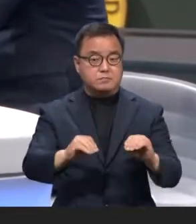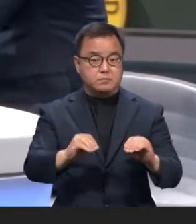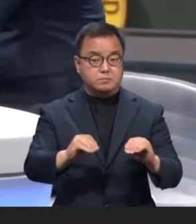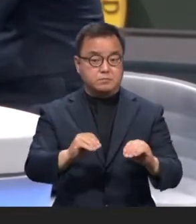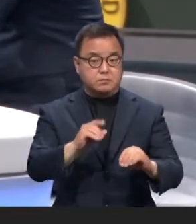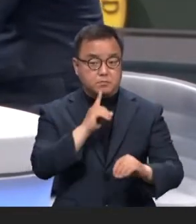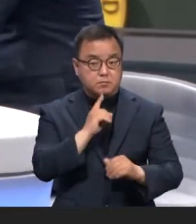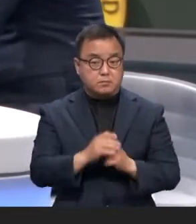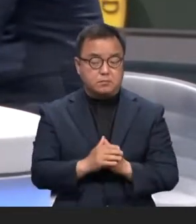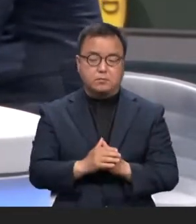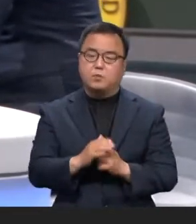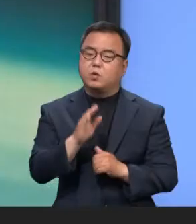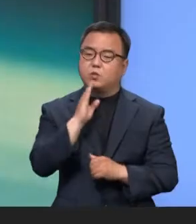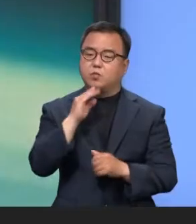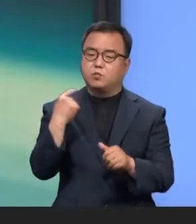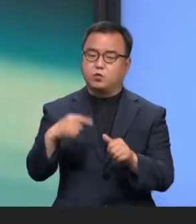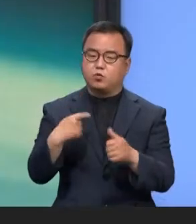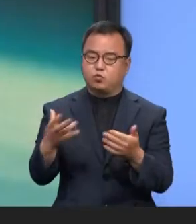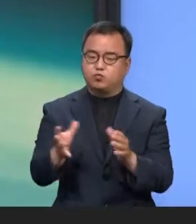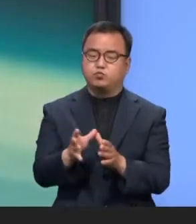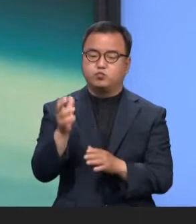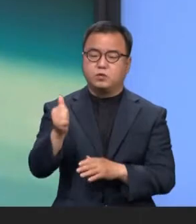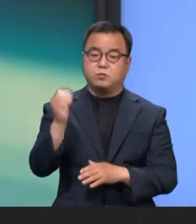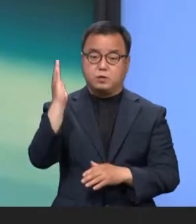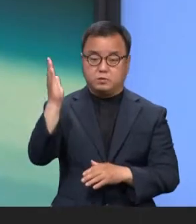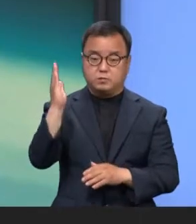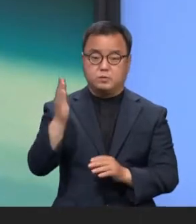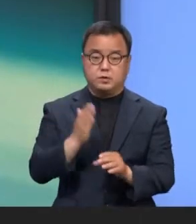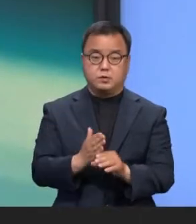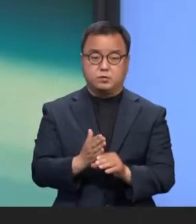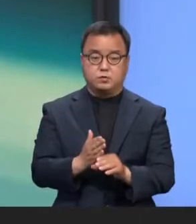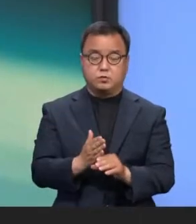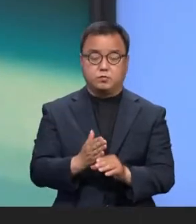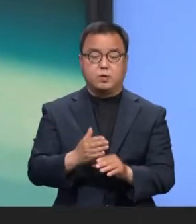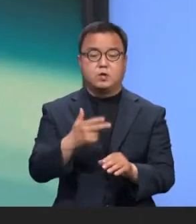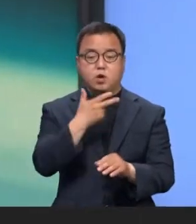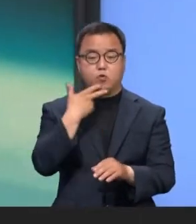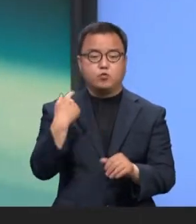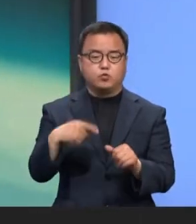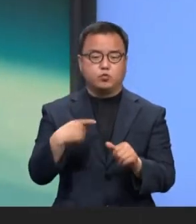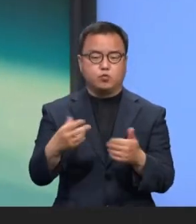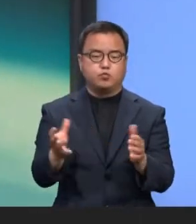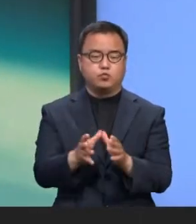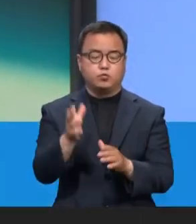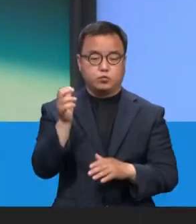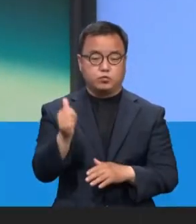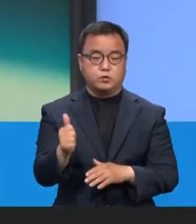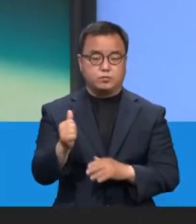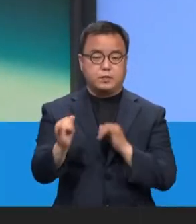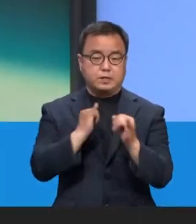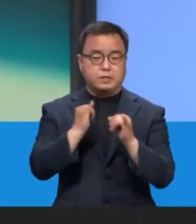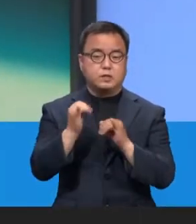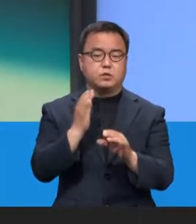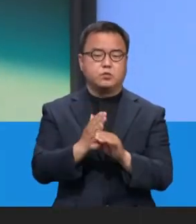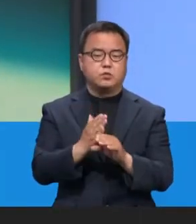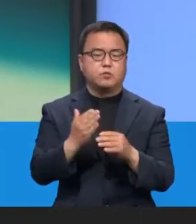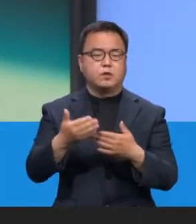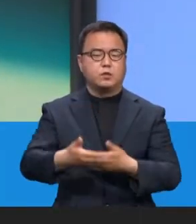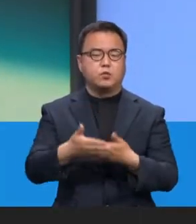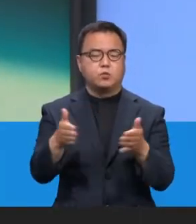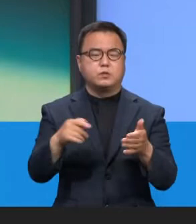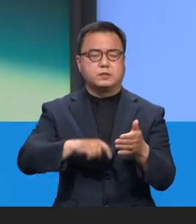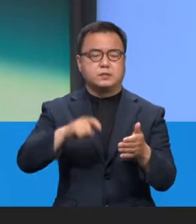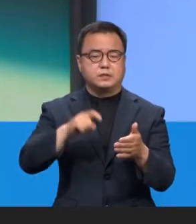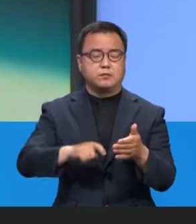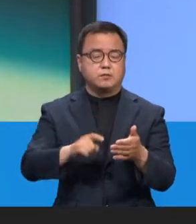그때 다름 아닌 영구 교육부 장관 의 주장 인데요 예 개빈 윌리암슨 교육부 장관은 텔레그래프 와의 인터뷰에서 교실 안에서